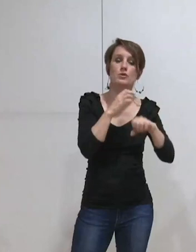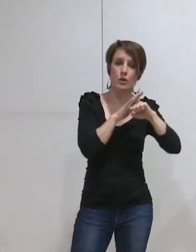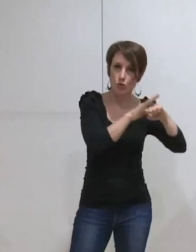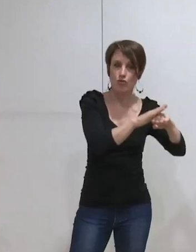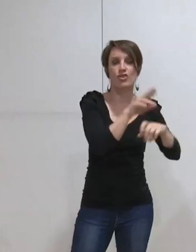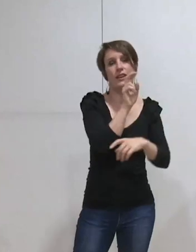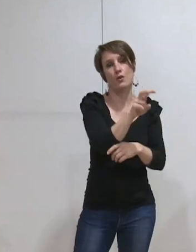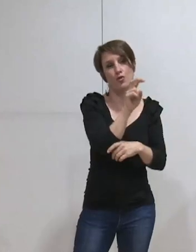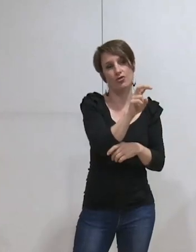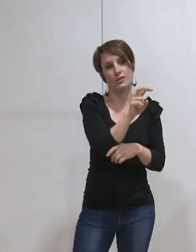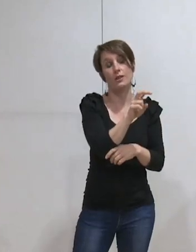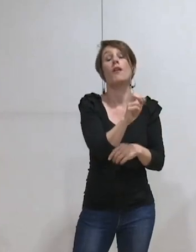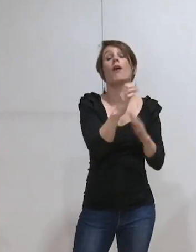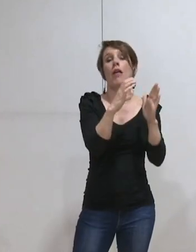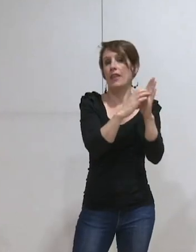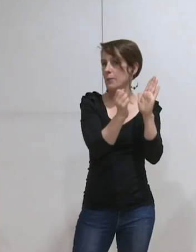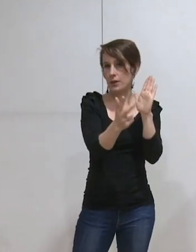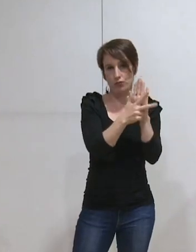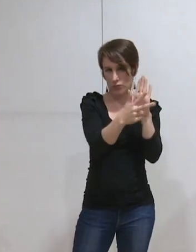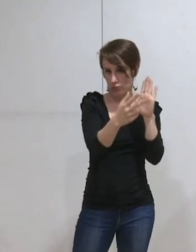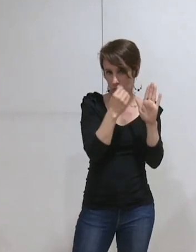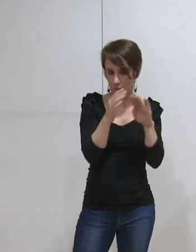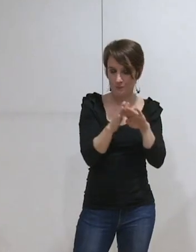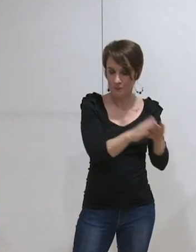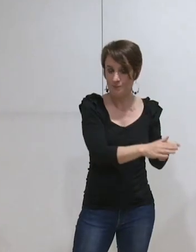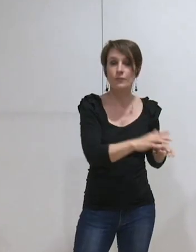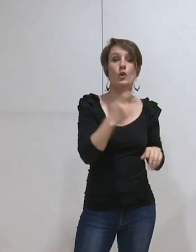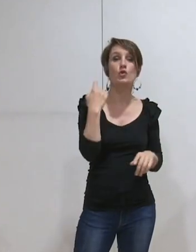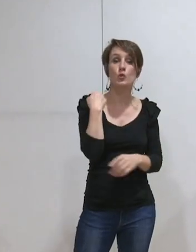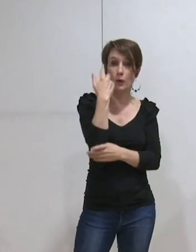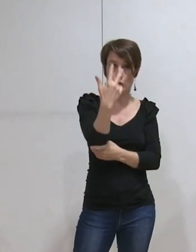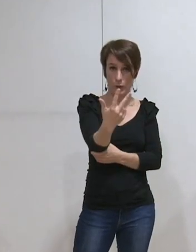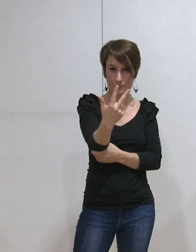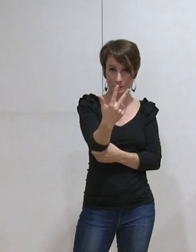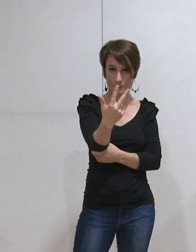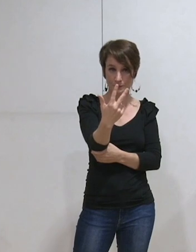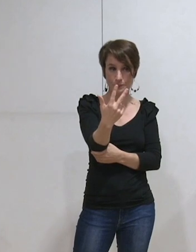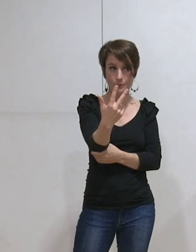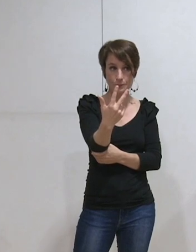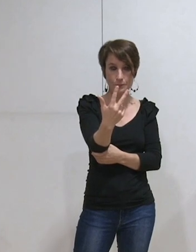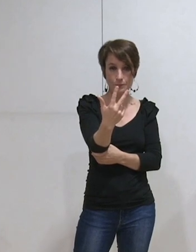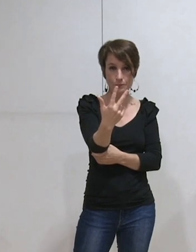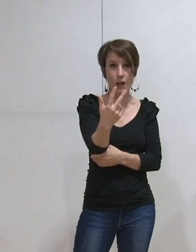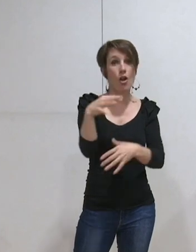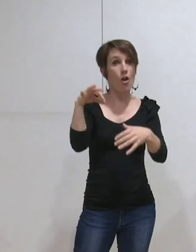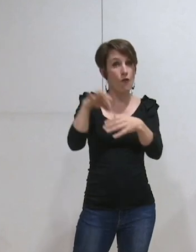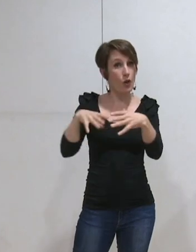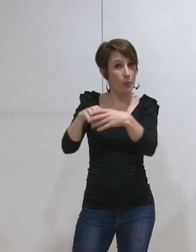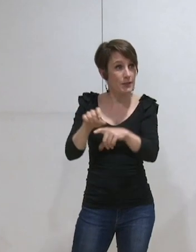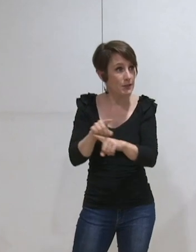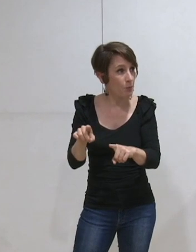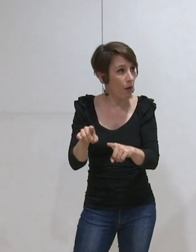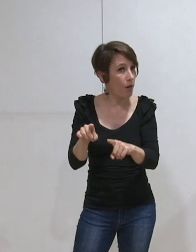gauche et des écologiste délibération est donc adopté délibération numéro 3 qui pas part au